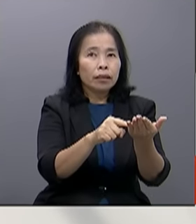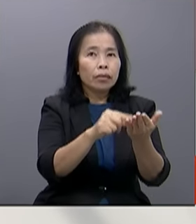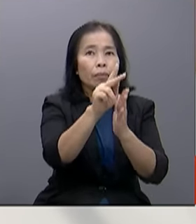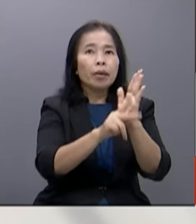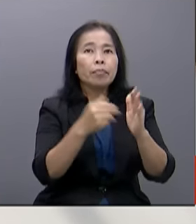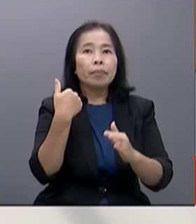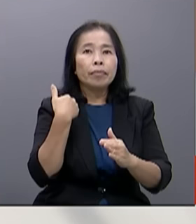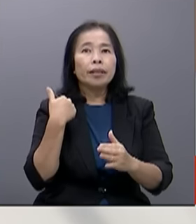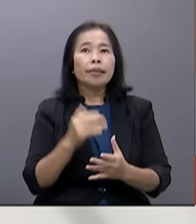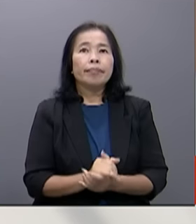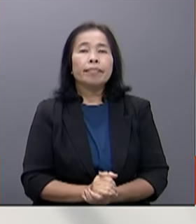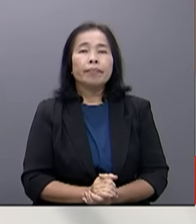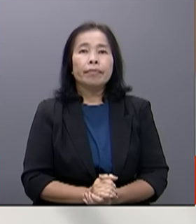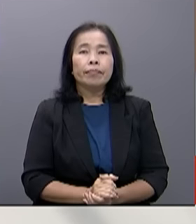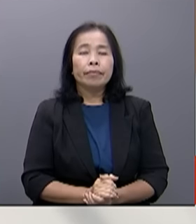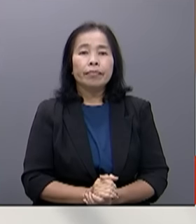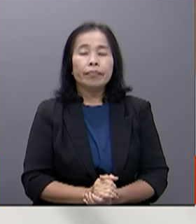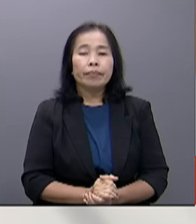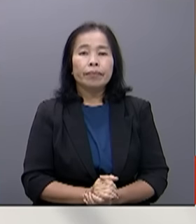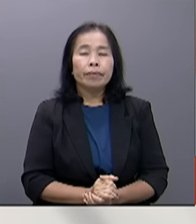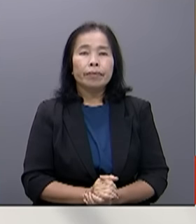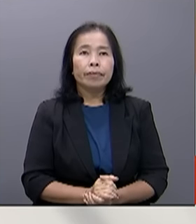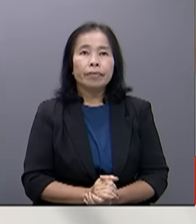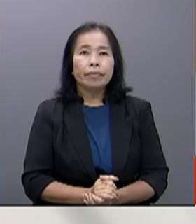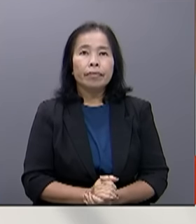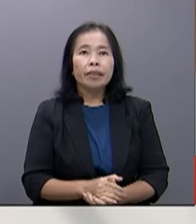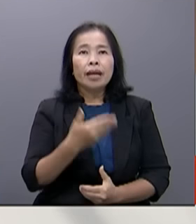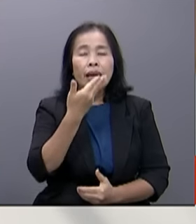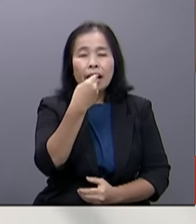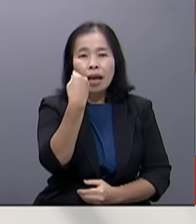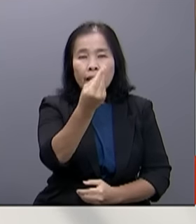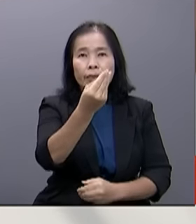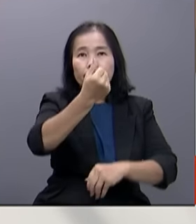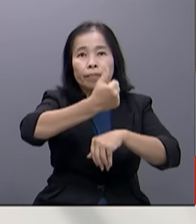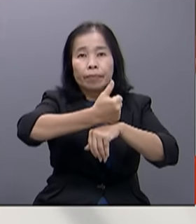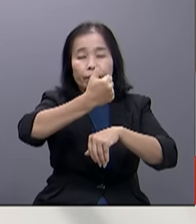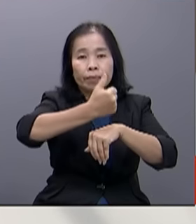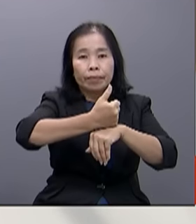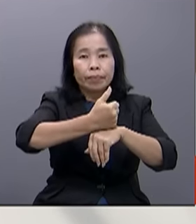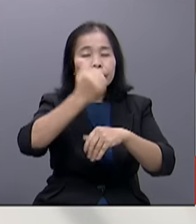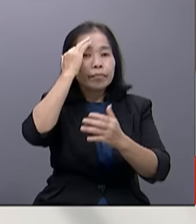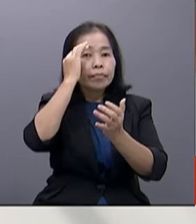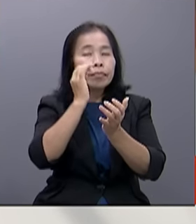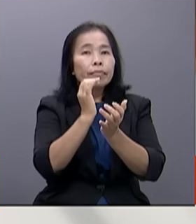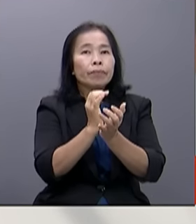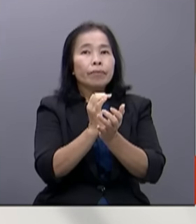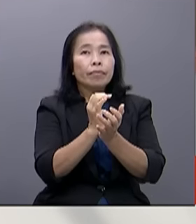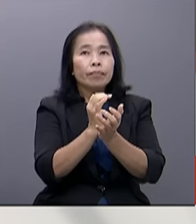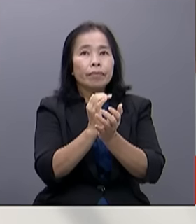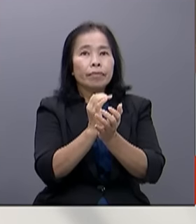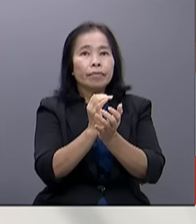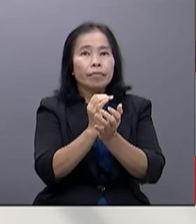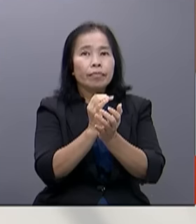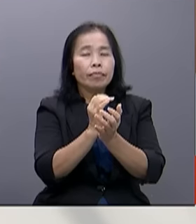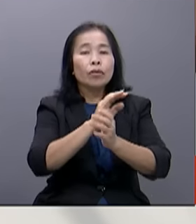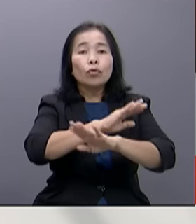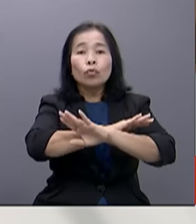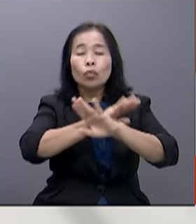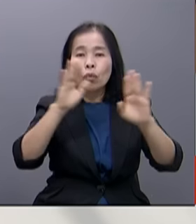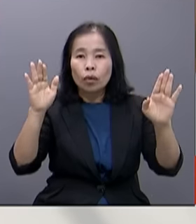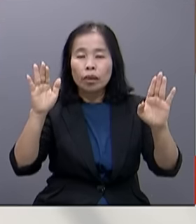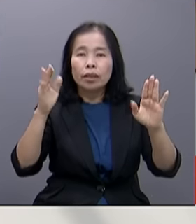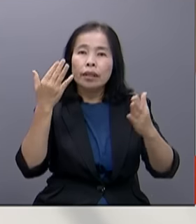มื่อสักครู่นี้นะครับให้กตร.เนี่ยมีคำสั่งให้ผบ.ตร.ยกเลิกหรือเปลี่ยนแปลง